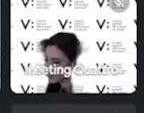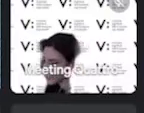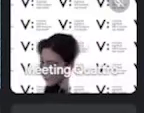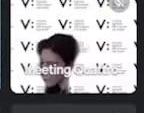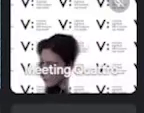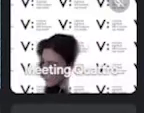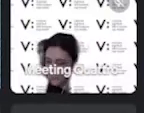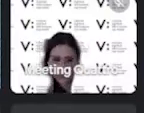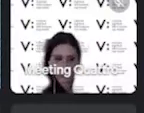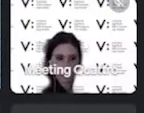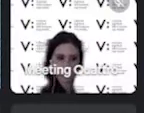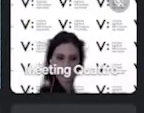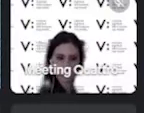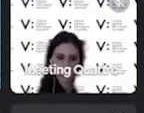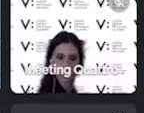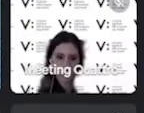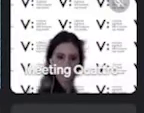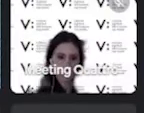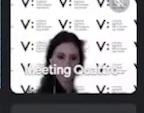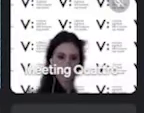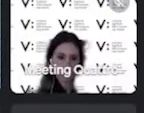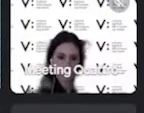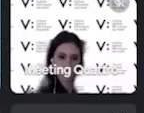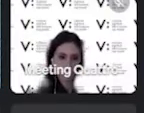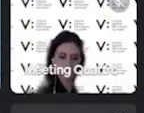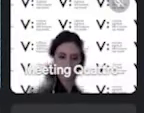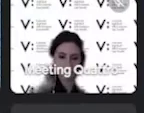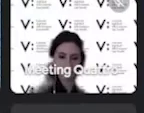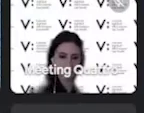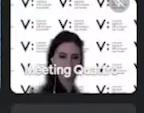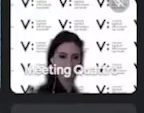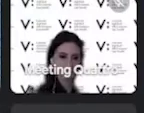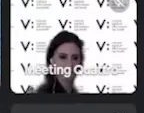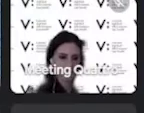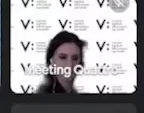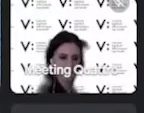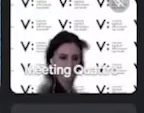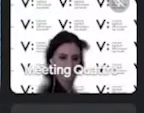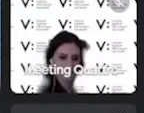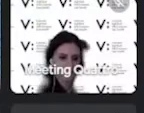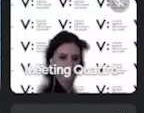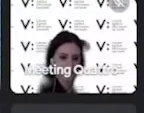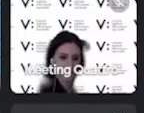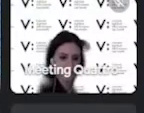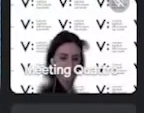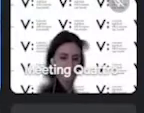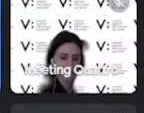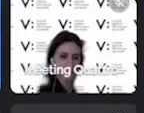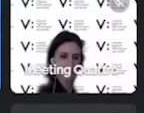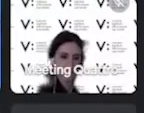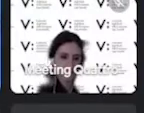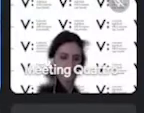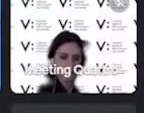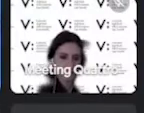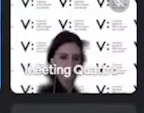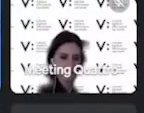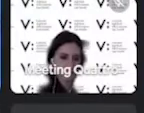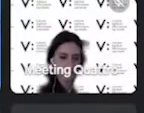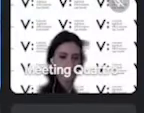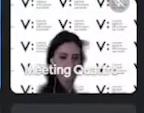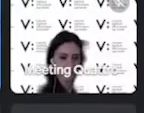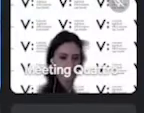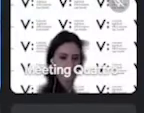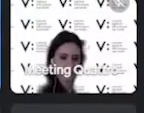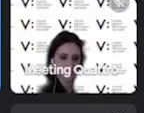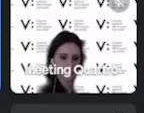in quei settori. Vedo Miriam che annuisce, vedo Miriam che annuisce. Sì, hai fatto benissimo a sottolineare ancora